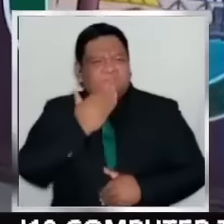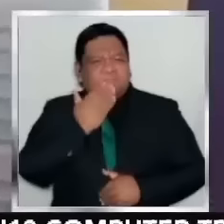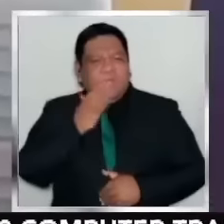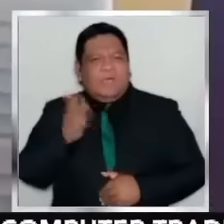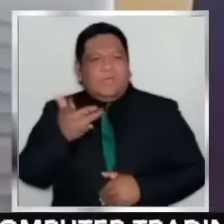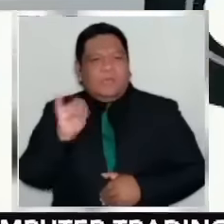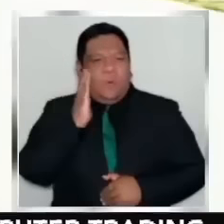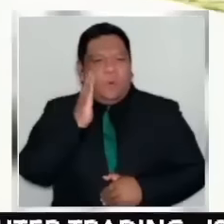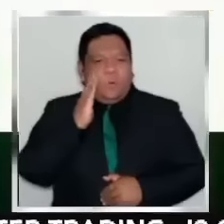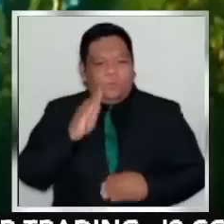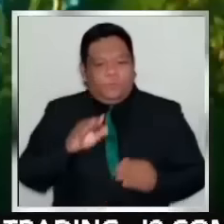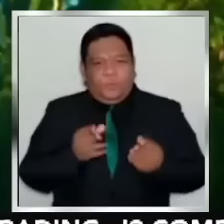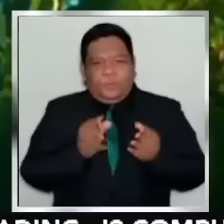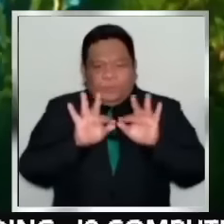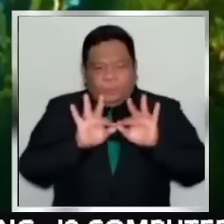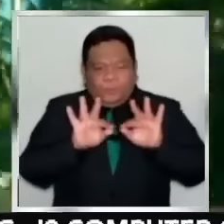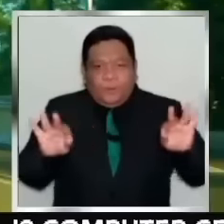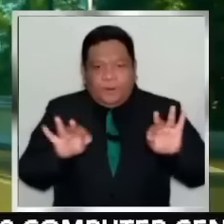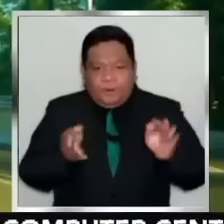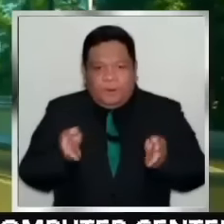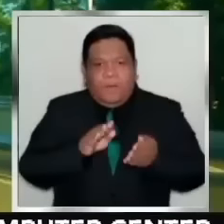Sarap!